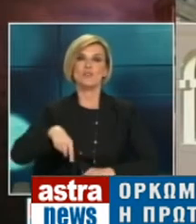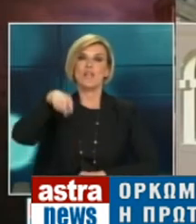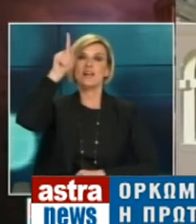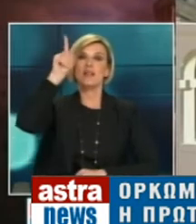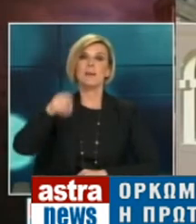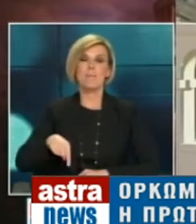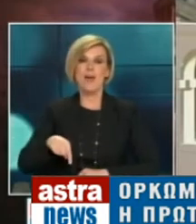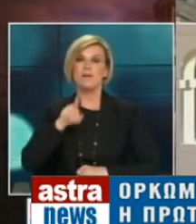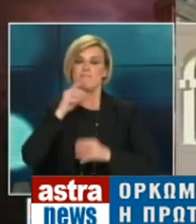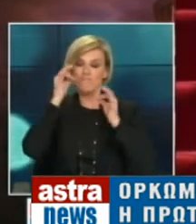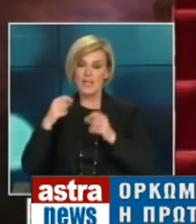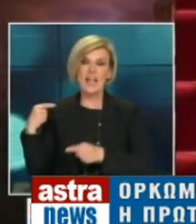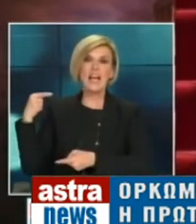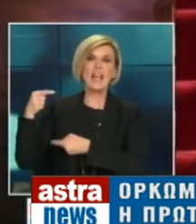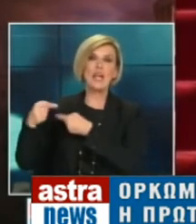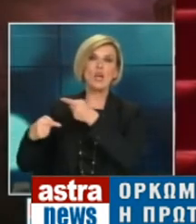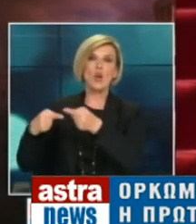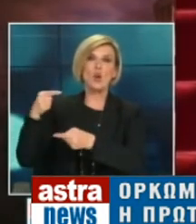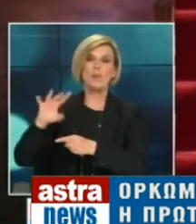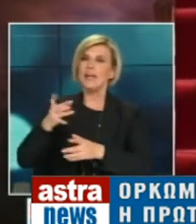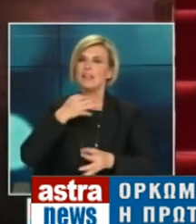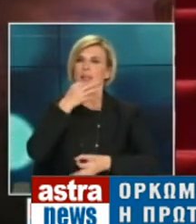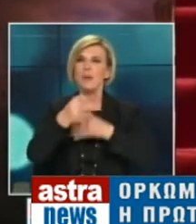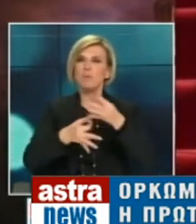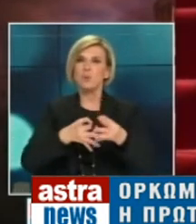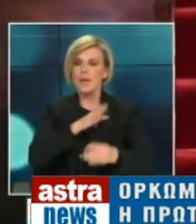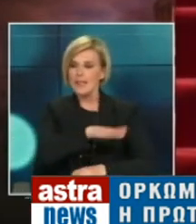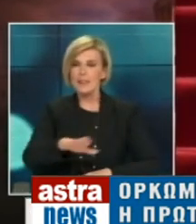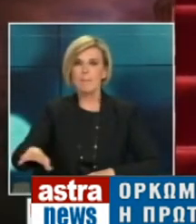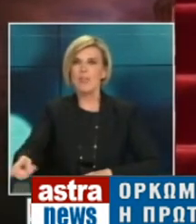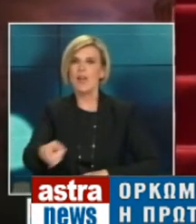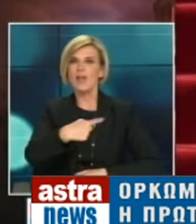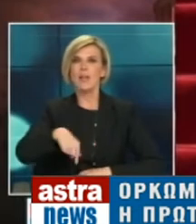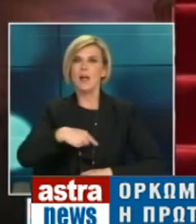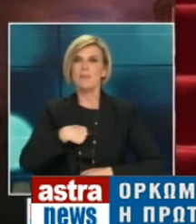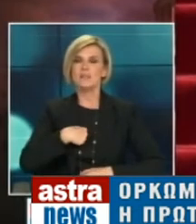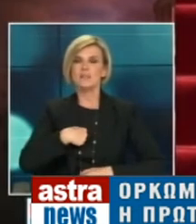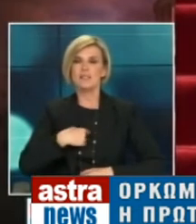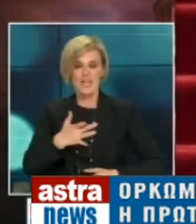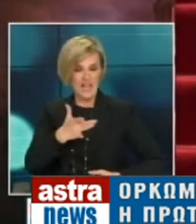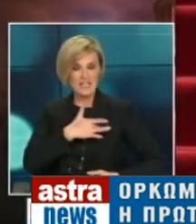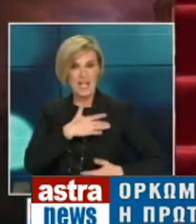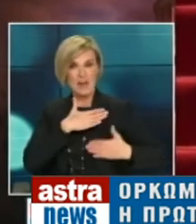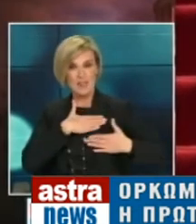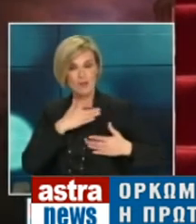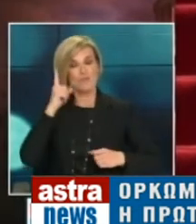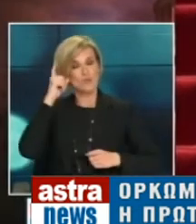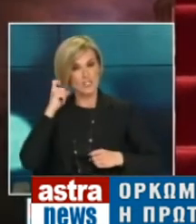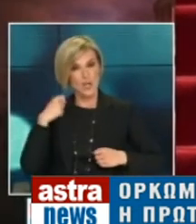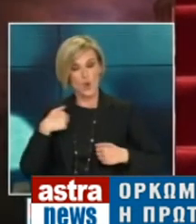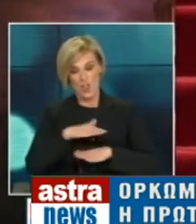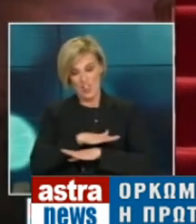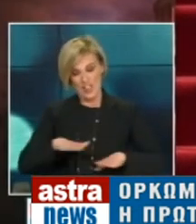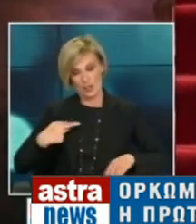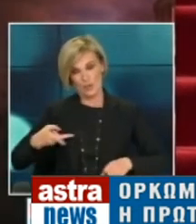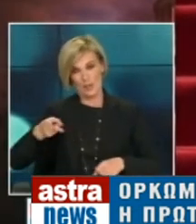είναι η κληρονομιά μας. Και τι θα πούν τα παιδιά μας για εμάς. Στην καρδιά μου ξέρω, όταν πια τελειώσω τη